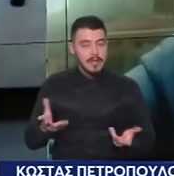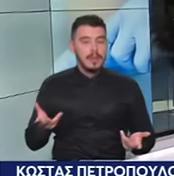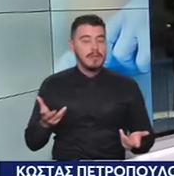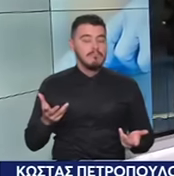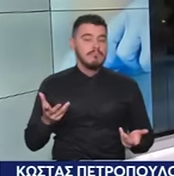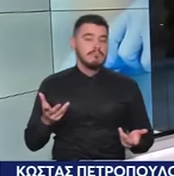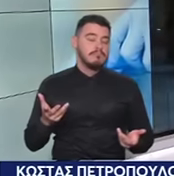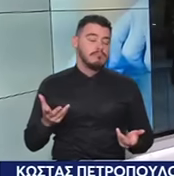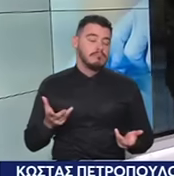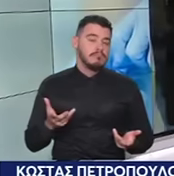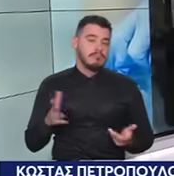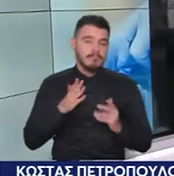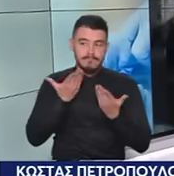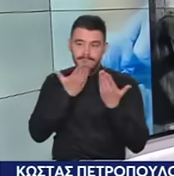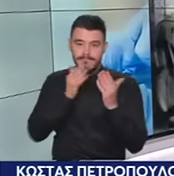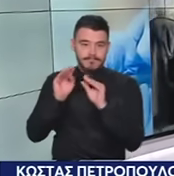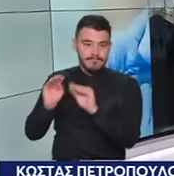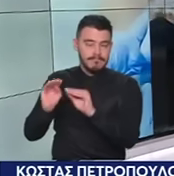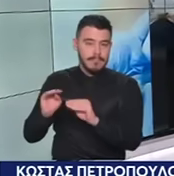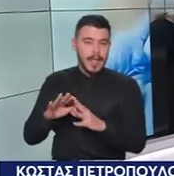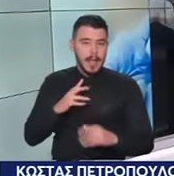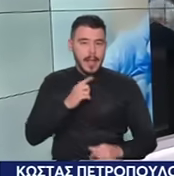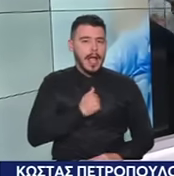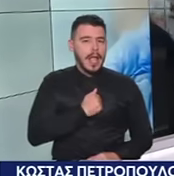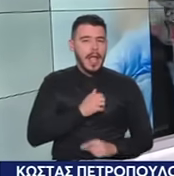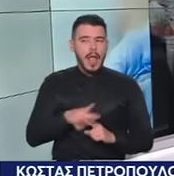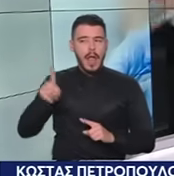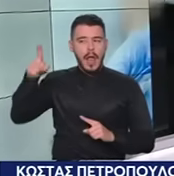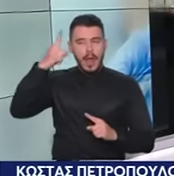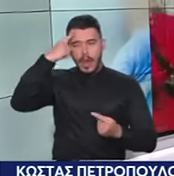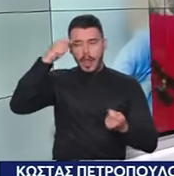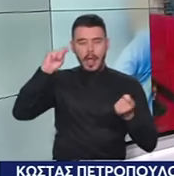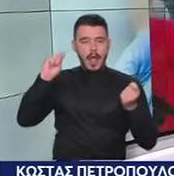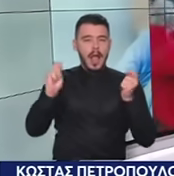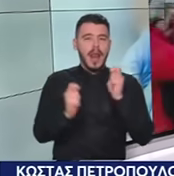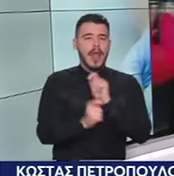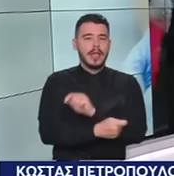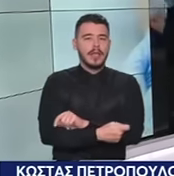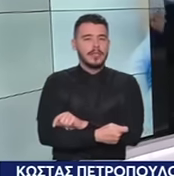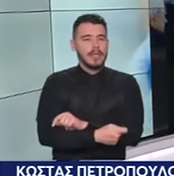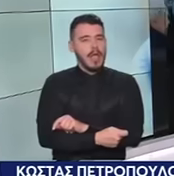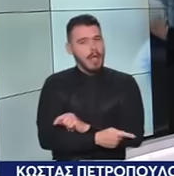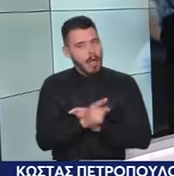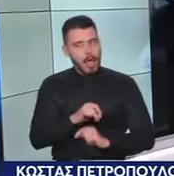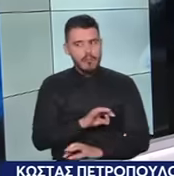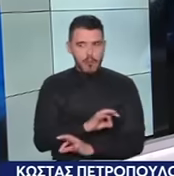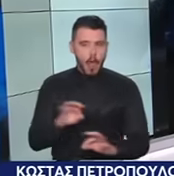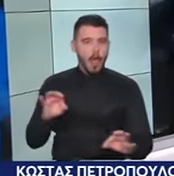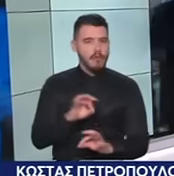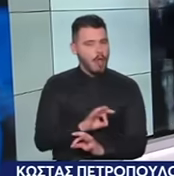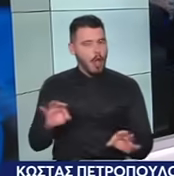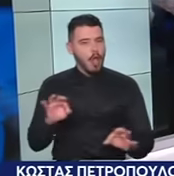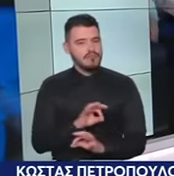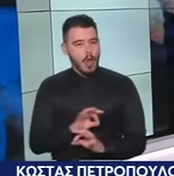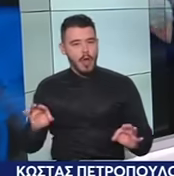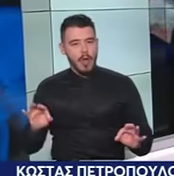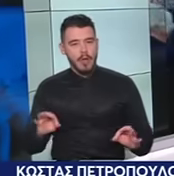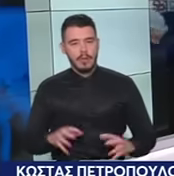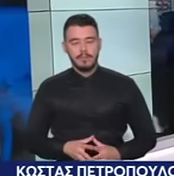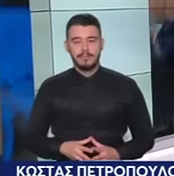ότι είναι ένας διαφορετικός άνθρωπος από αυτό που ήταν. Ή που είχε δείξει ότι ήταν κατά το παρελθόν. Κύριε Πετρόπουλε,